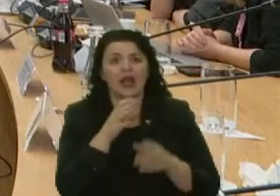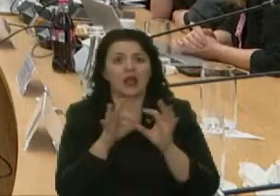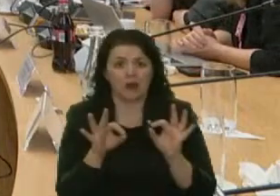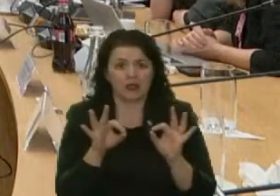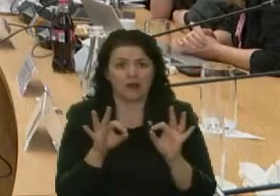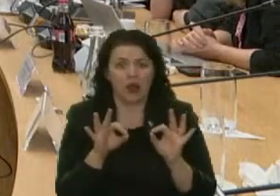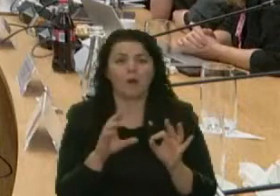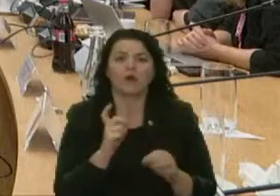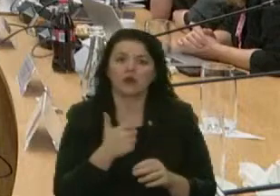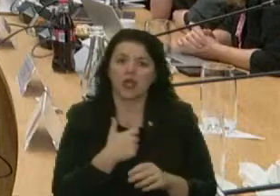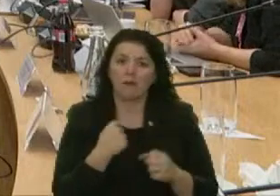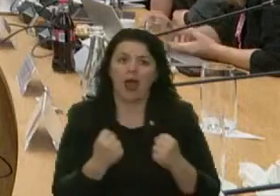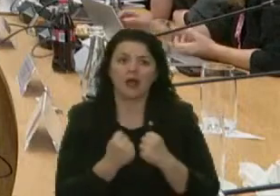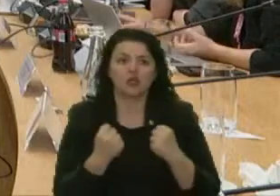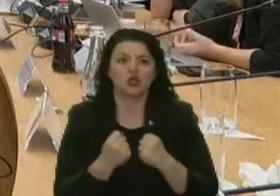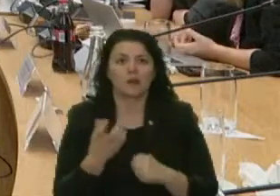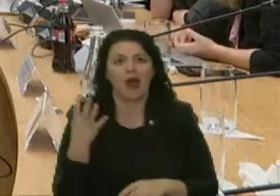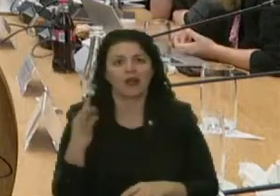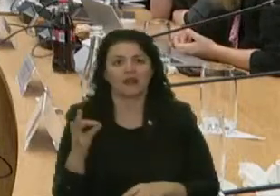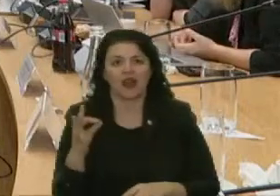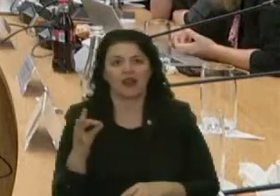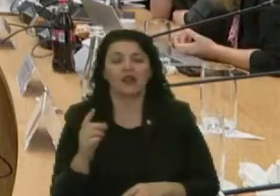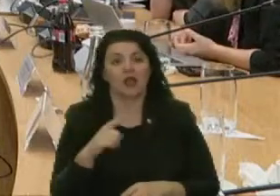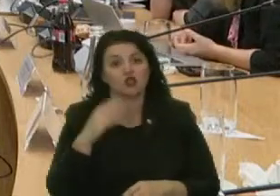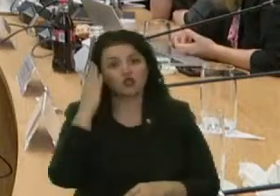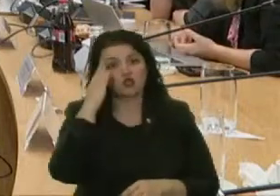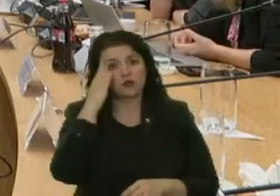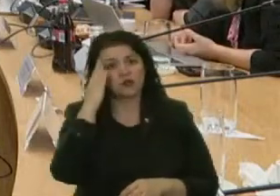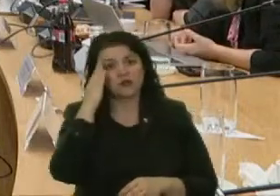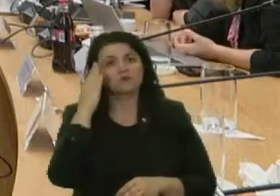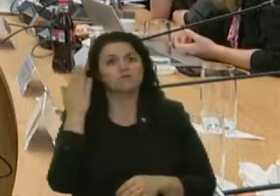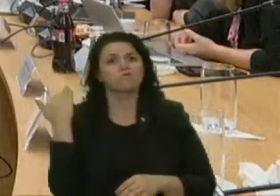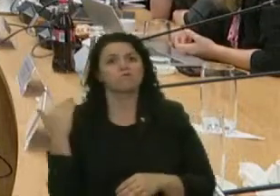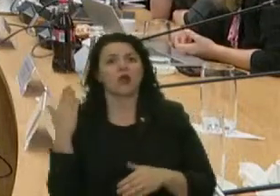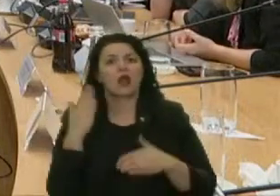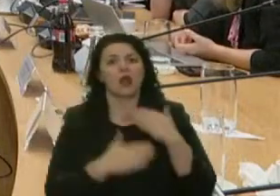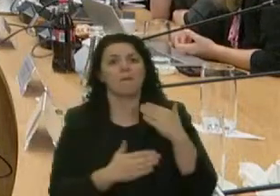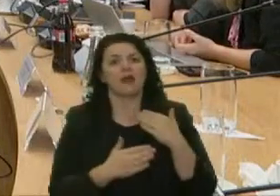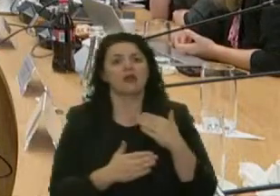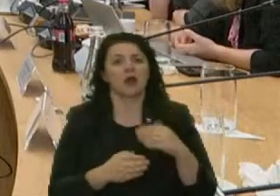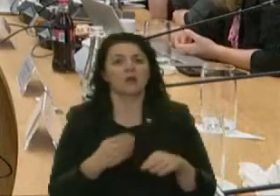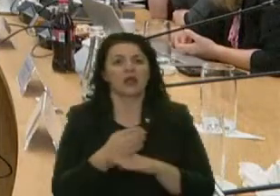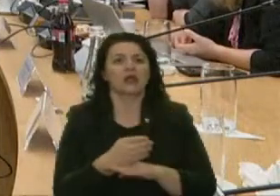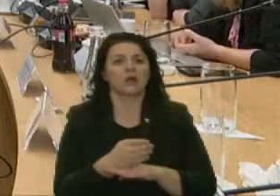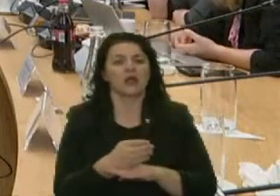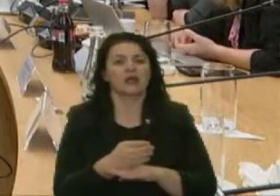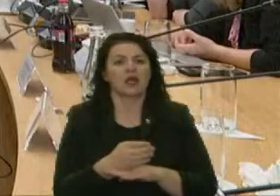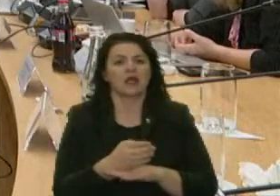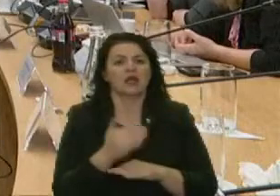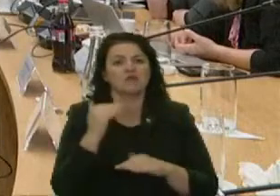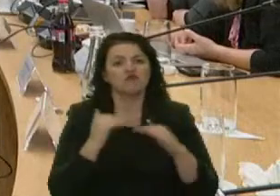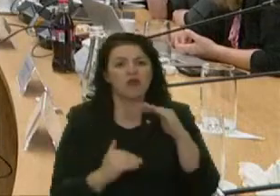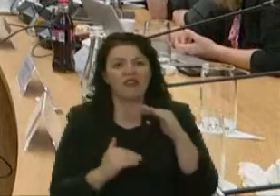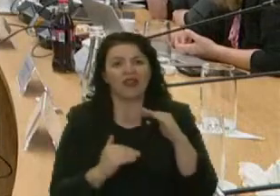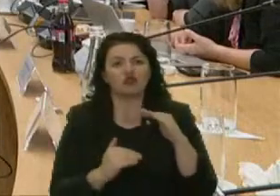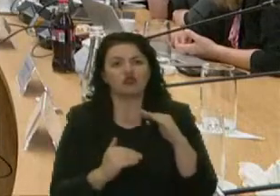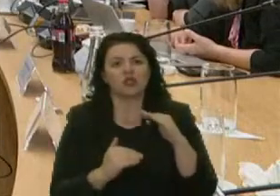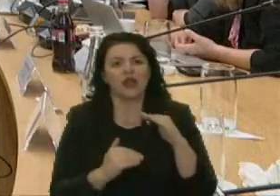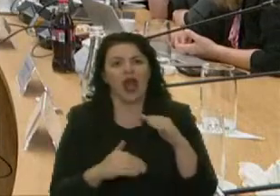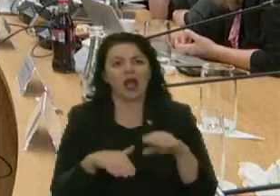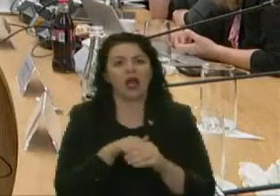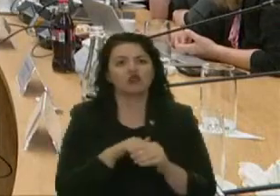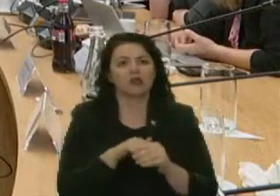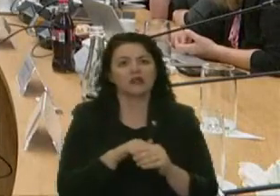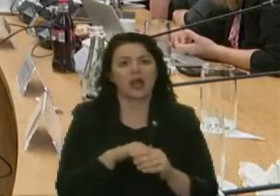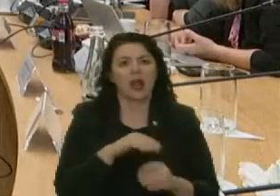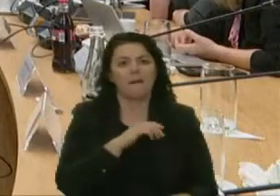putem să acționăm altfel dar știți foarte bine în trecut Că au fost limitate pentru a intra în deficit în cadrul de deficit și angajările în